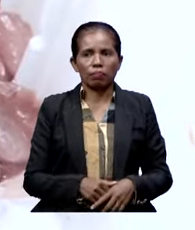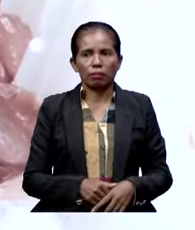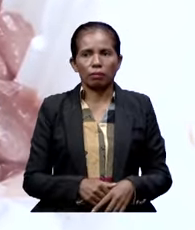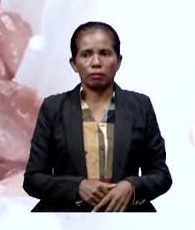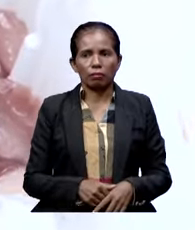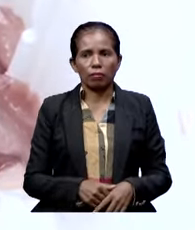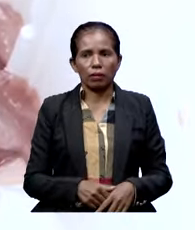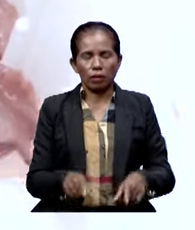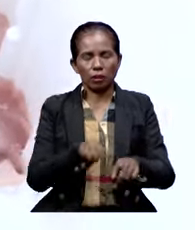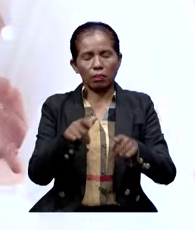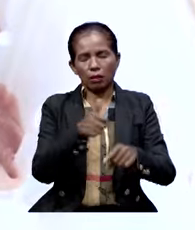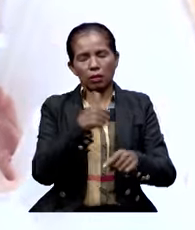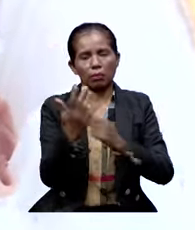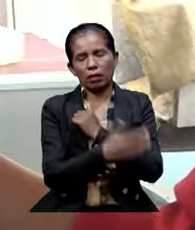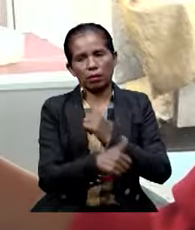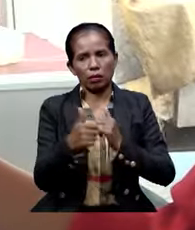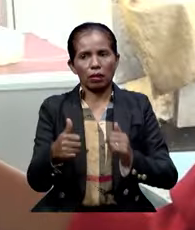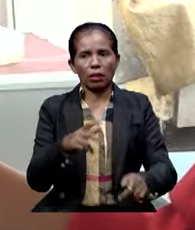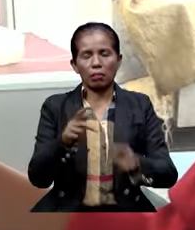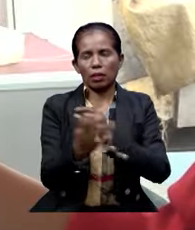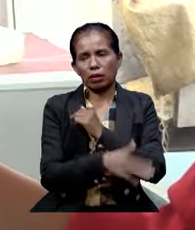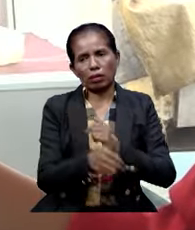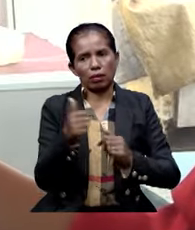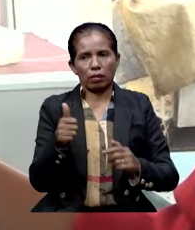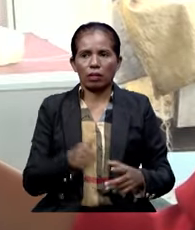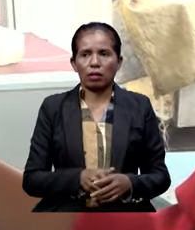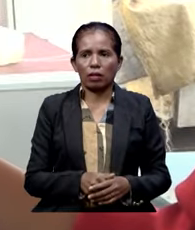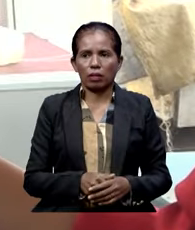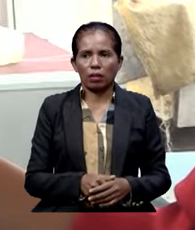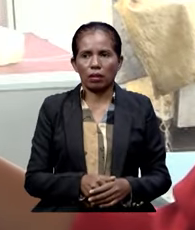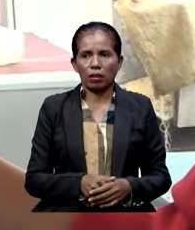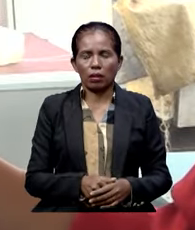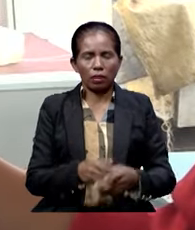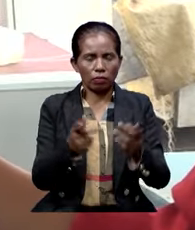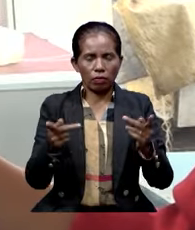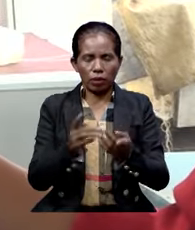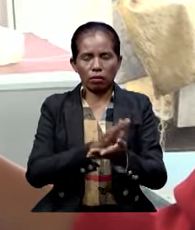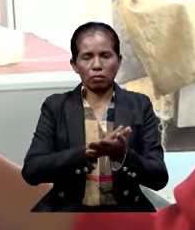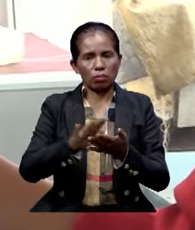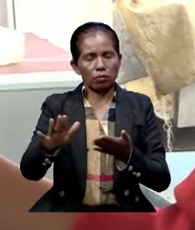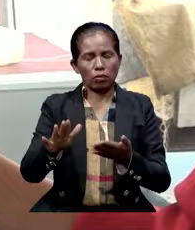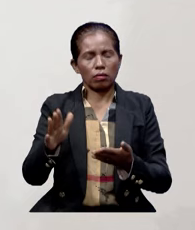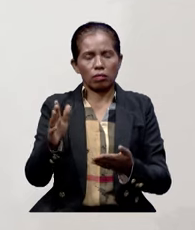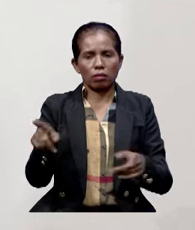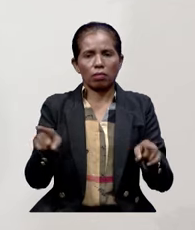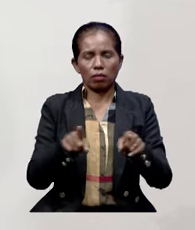Terkomparo MRI liur, MRI liur los be ne lah, MRI liur be sa pesteria ka, fati ne kapas liu timi tetiti ne